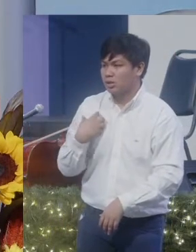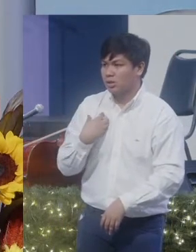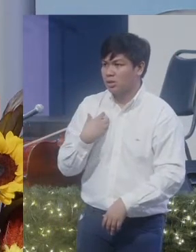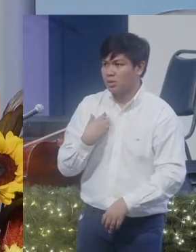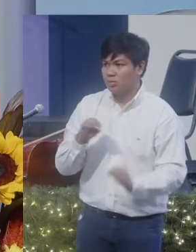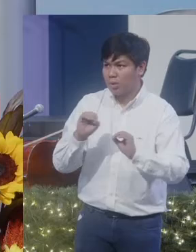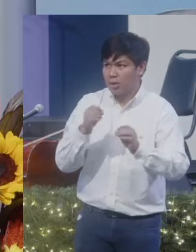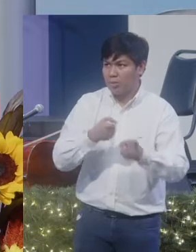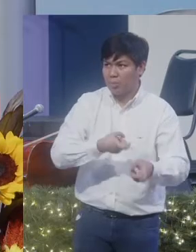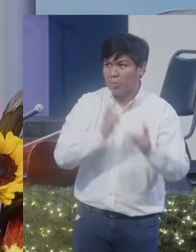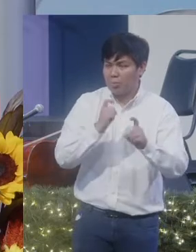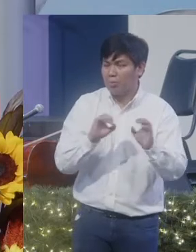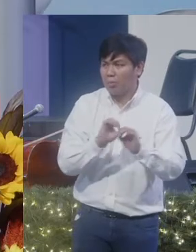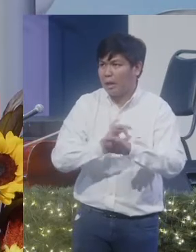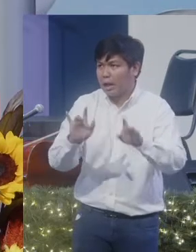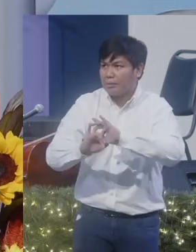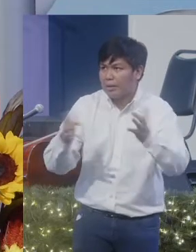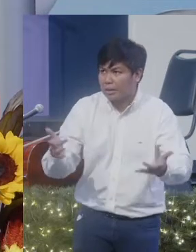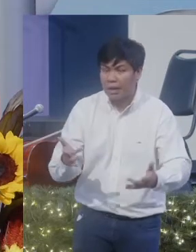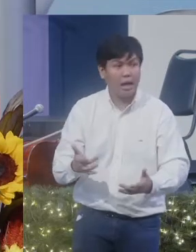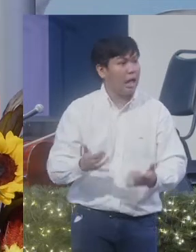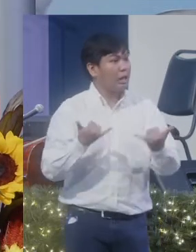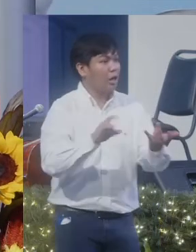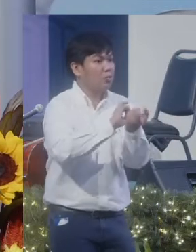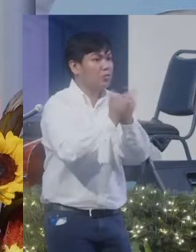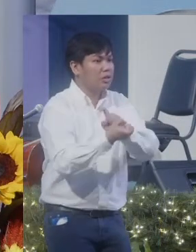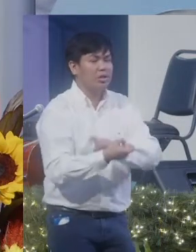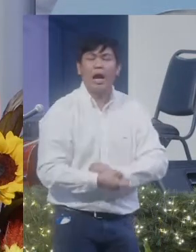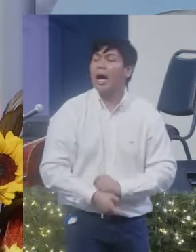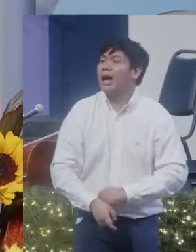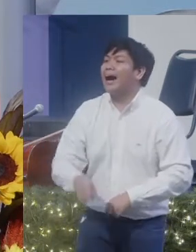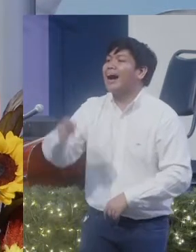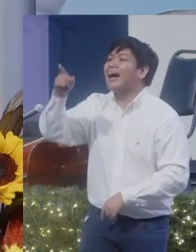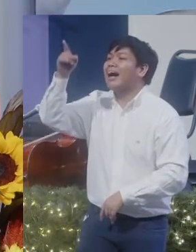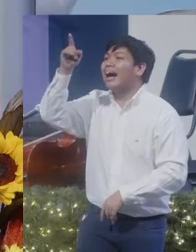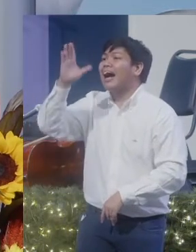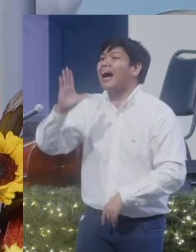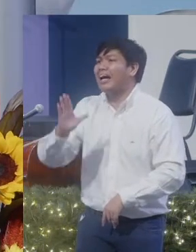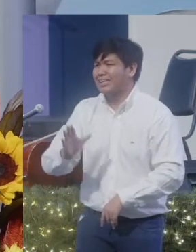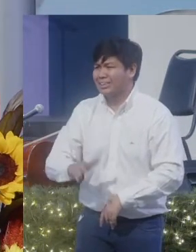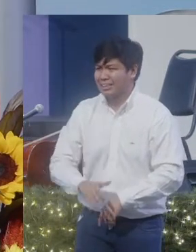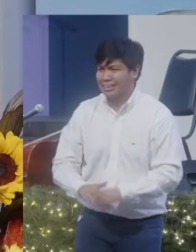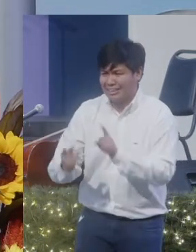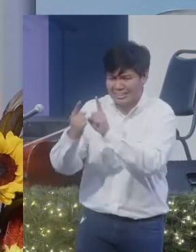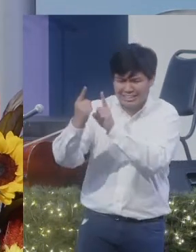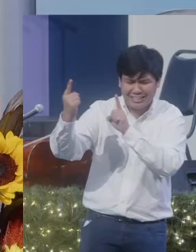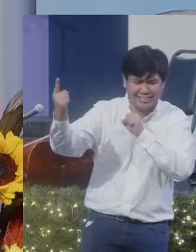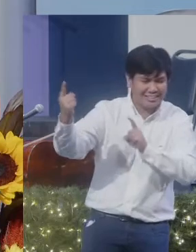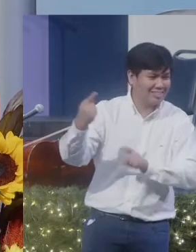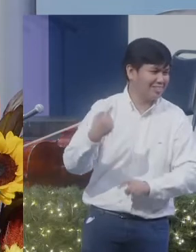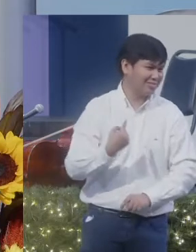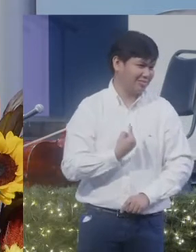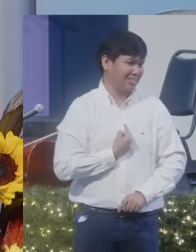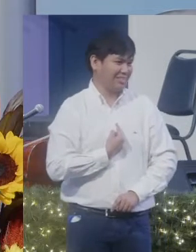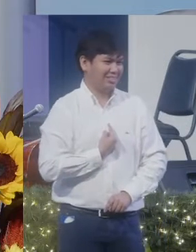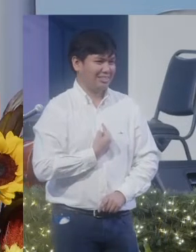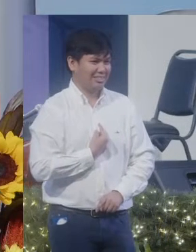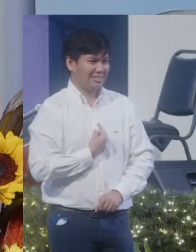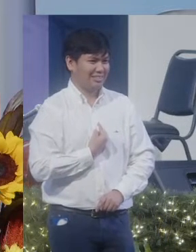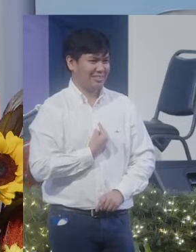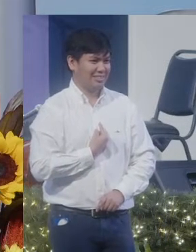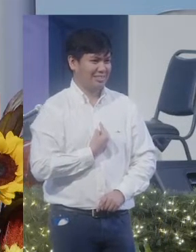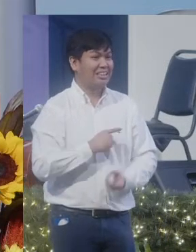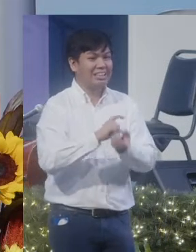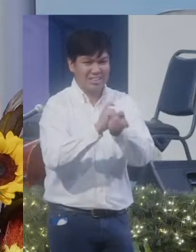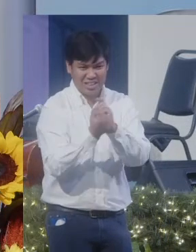Yung salita na ginagamit para sa Panginoong Diyos sa New Testament. Curious. Sabi niya,